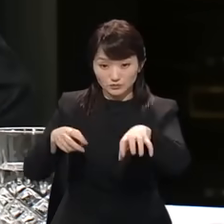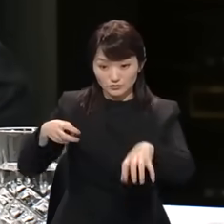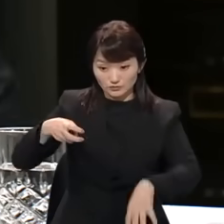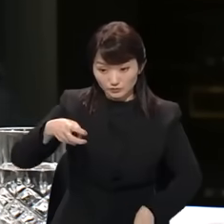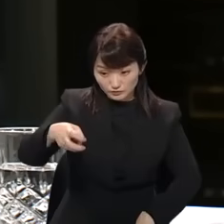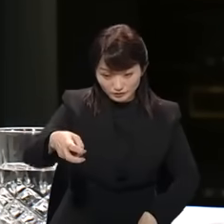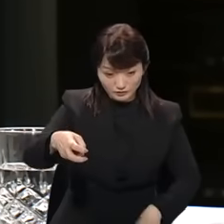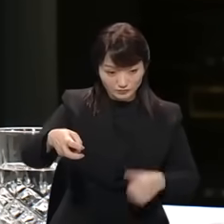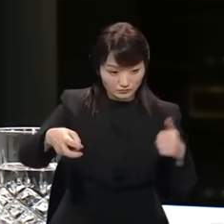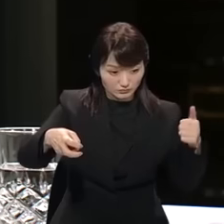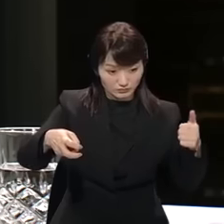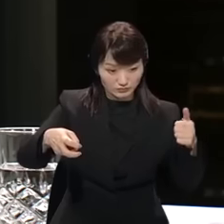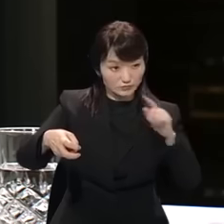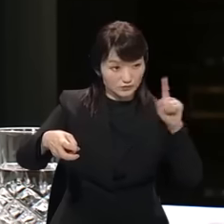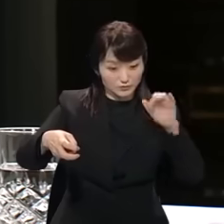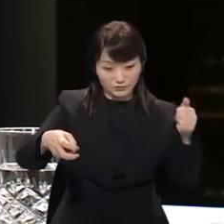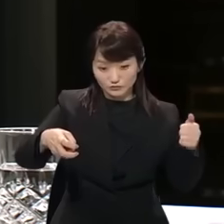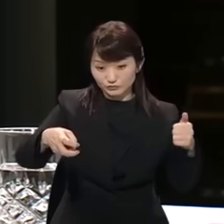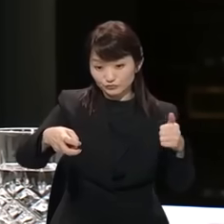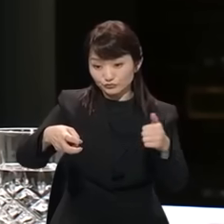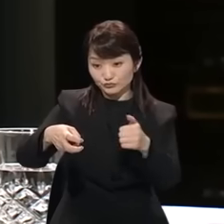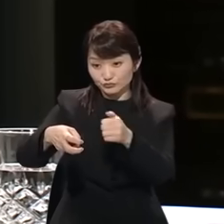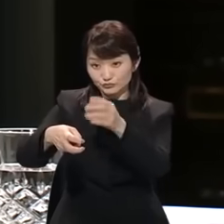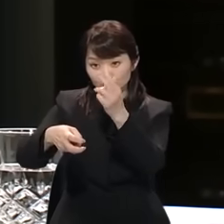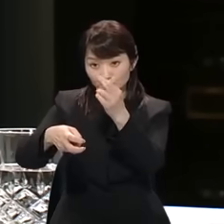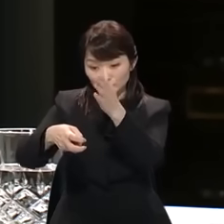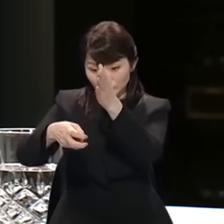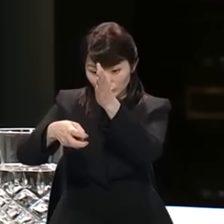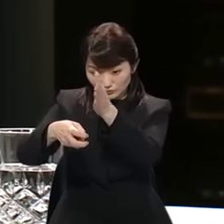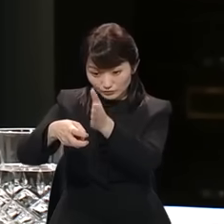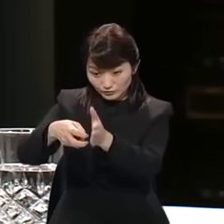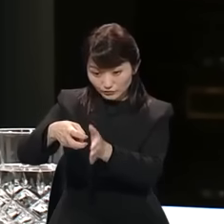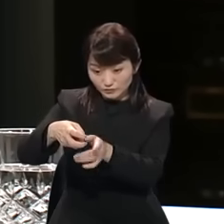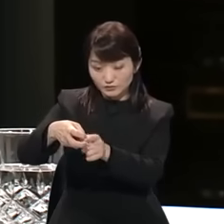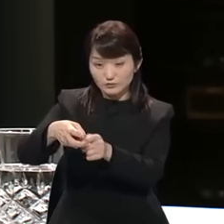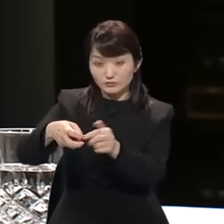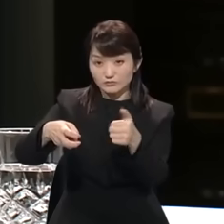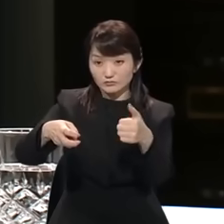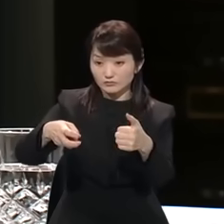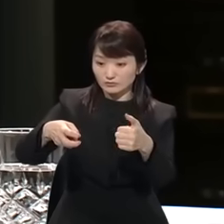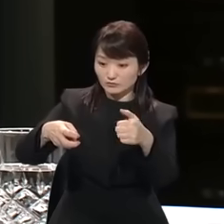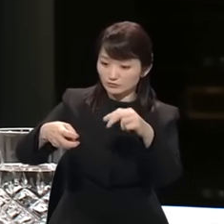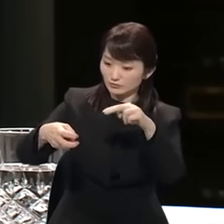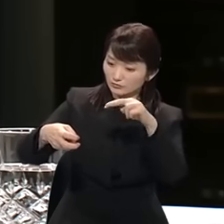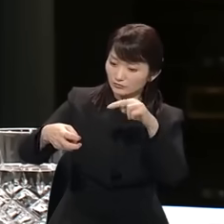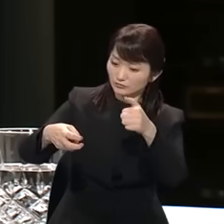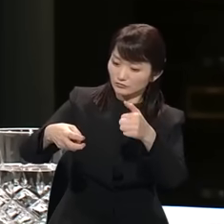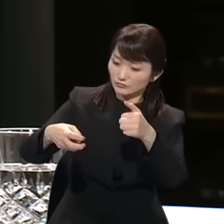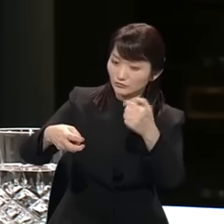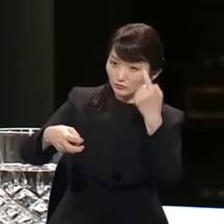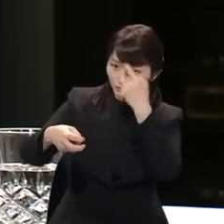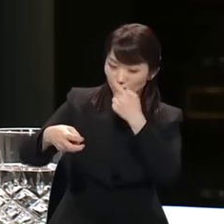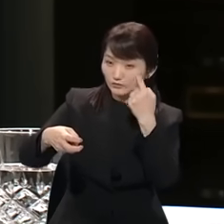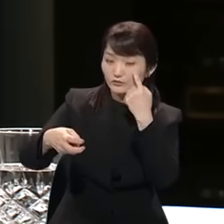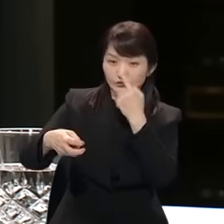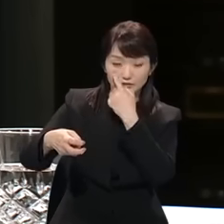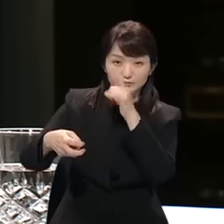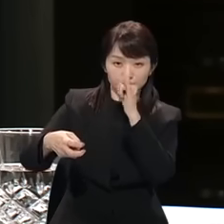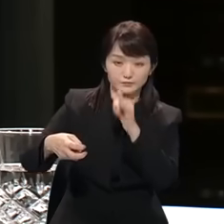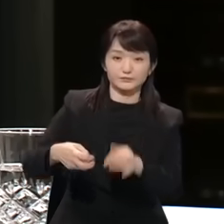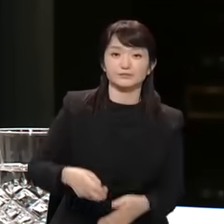차량으로 다가갔죠. 창문이 확 이렇게 내려옵니다. 자, 남성의 인상착의도 바로 확인할 수 있었다고 합니다. 체크포인트